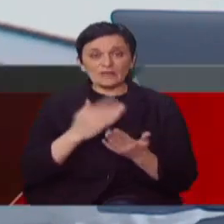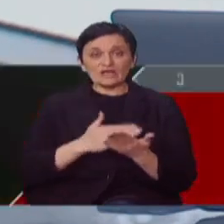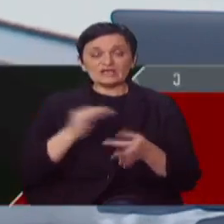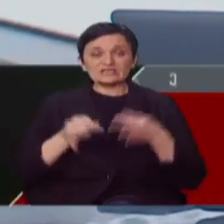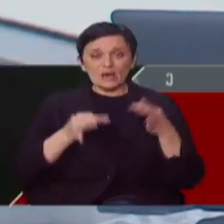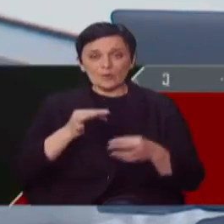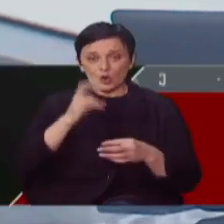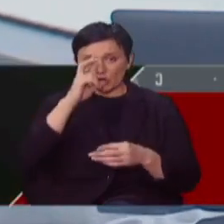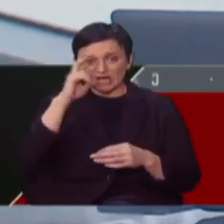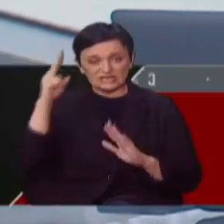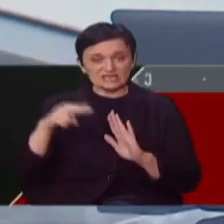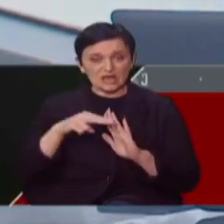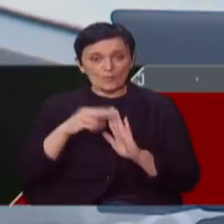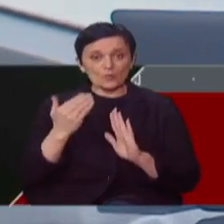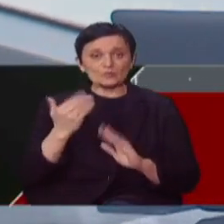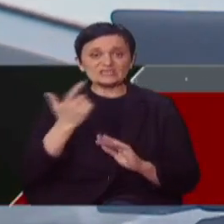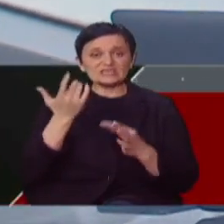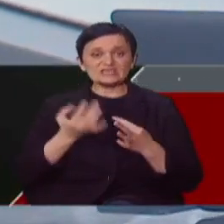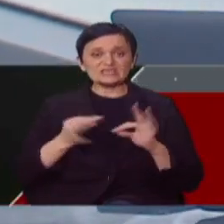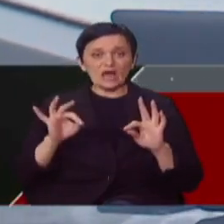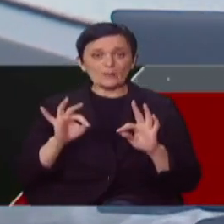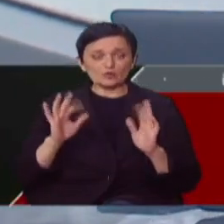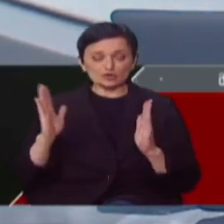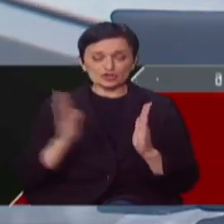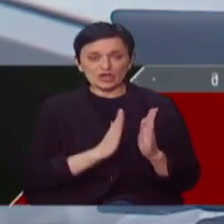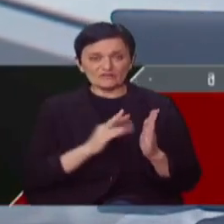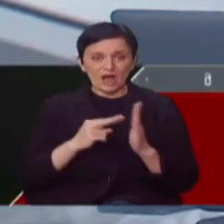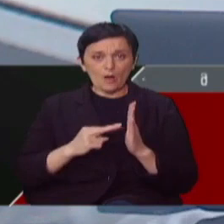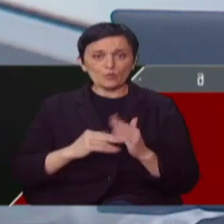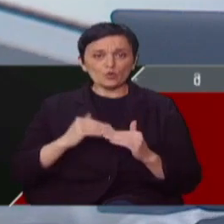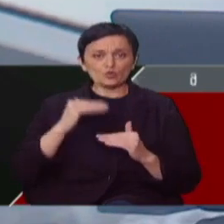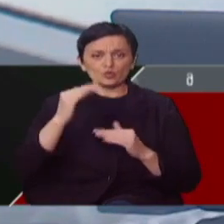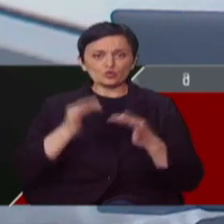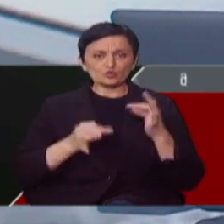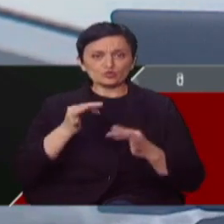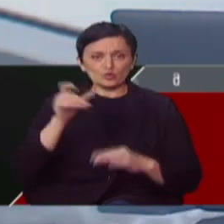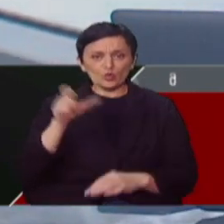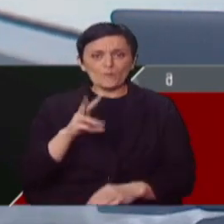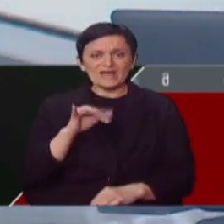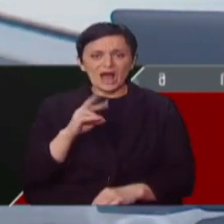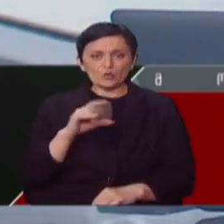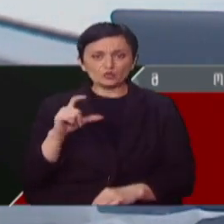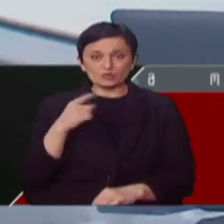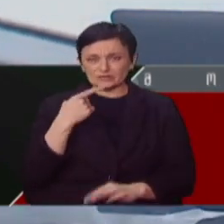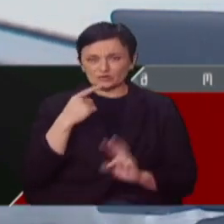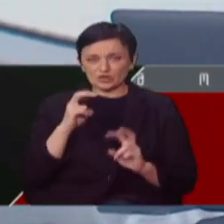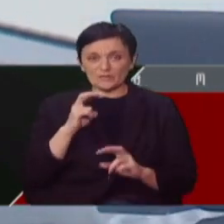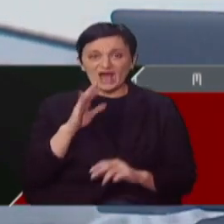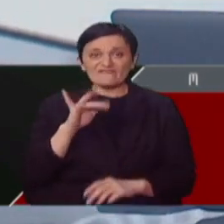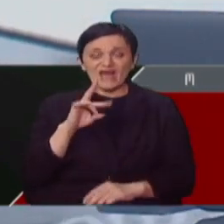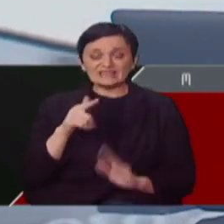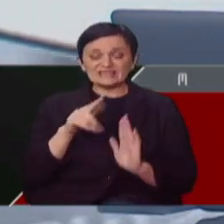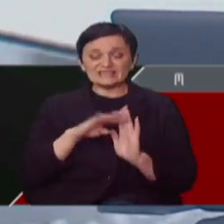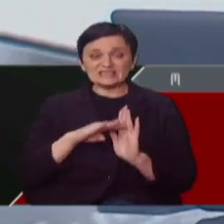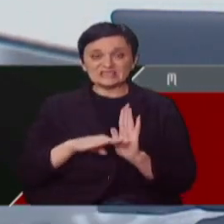სასამართლო ხელისუფლების დამორჩილება და მისი დამოუკიდებლობის შეკვეცა ასე აფასებს უზენაესი სასამართლოს მოსამართლე გიორგი მიქაუტაძე ეგრეთ წოდებული ვეტინგის